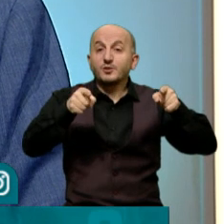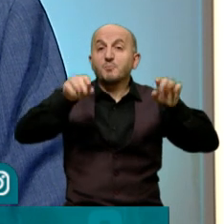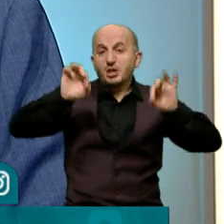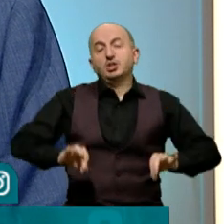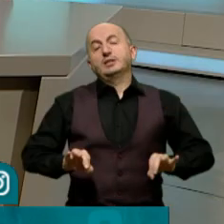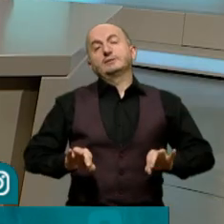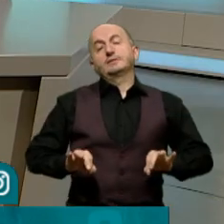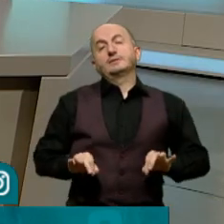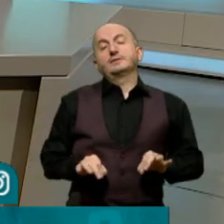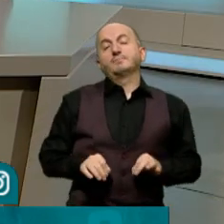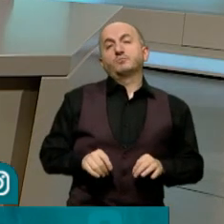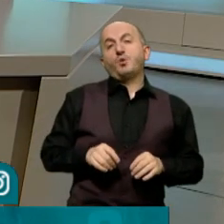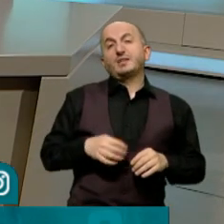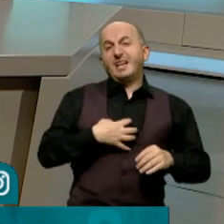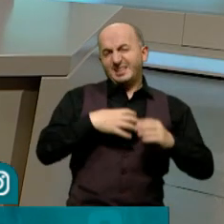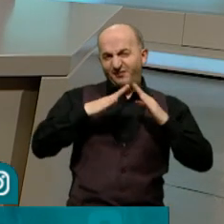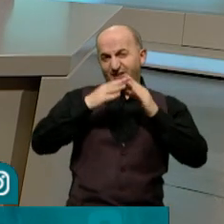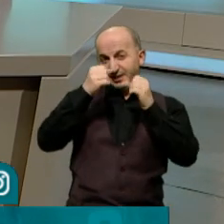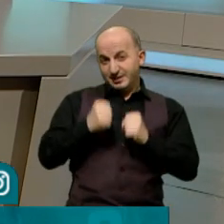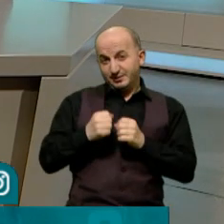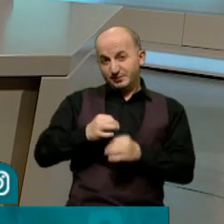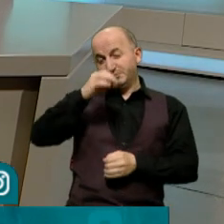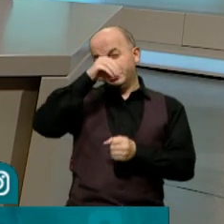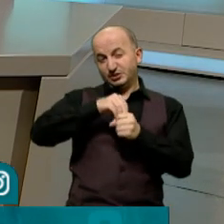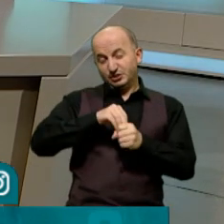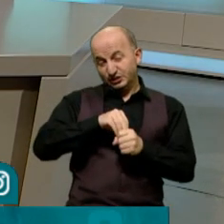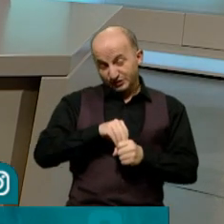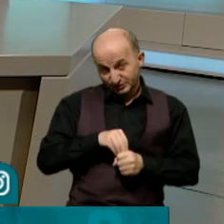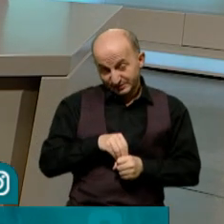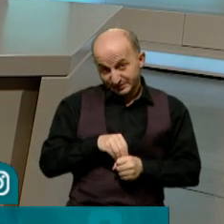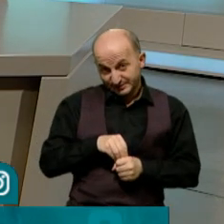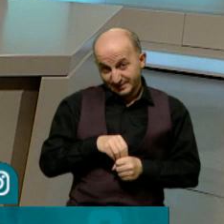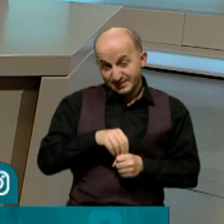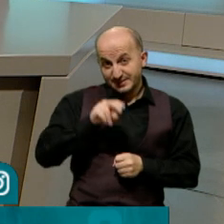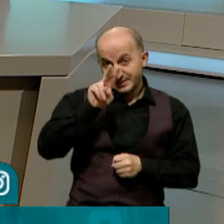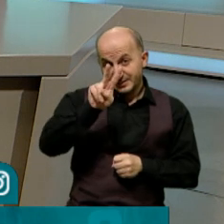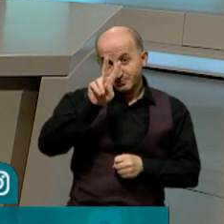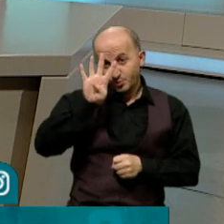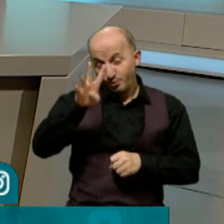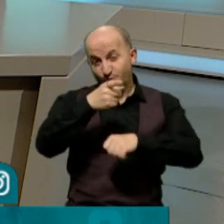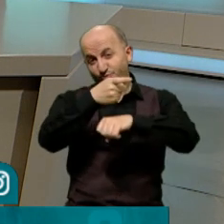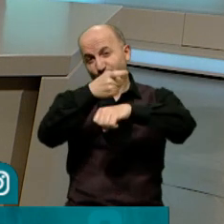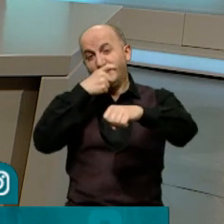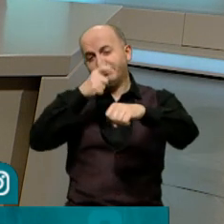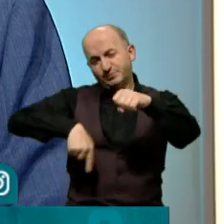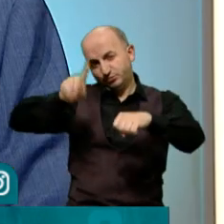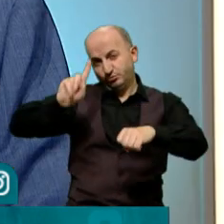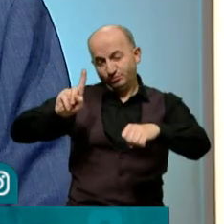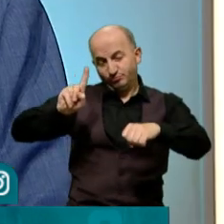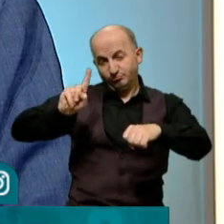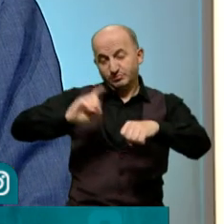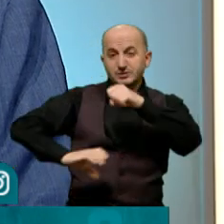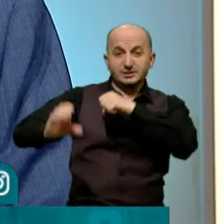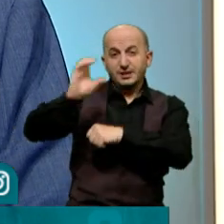başlar. Bu mukim için, kendi yerinde, yurdunda sürekli kalan insan için 24 saattir.